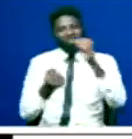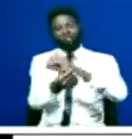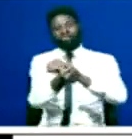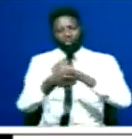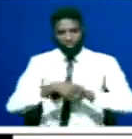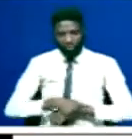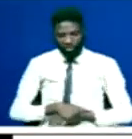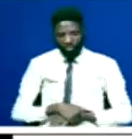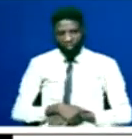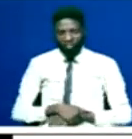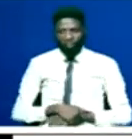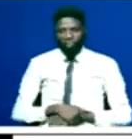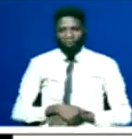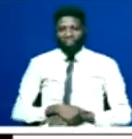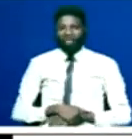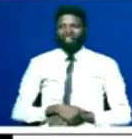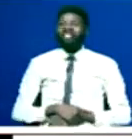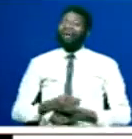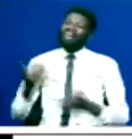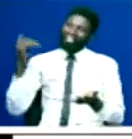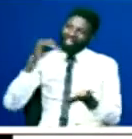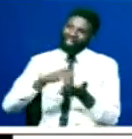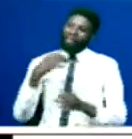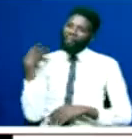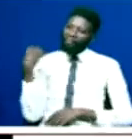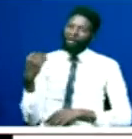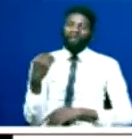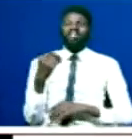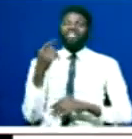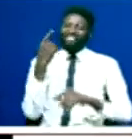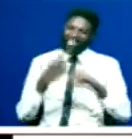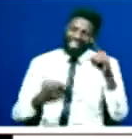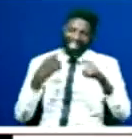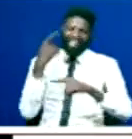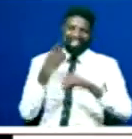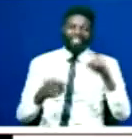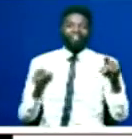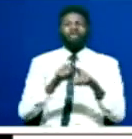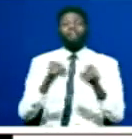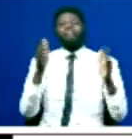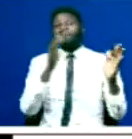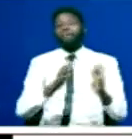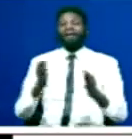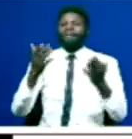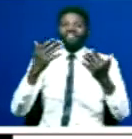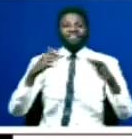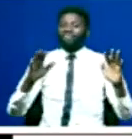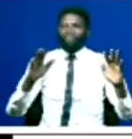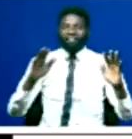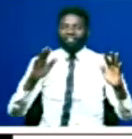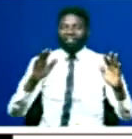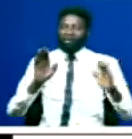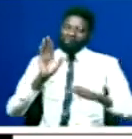Hapa katikati amepanga maandamano mwaka baada ya mwingine. Njia yake ya kutafuta